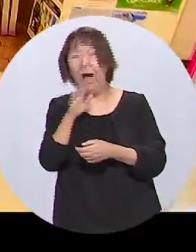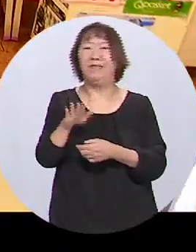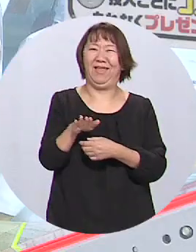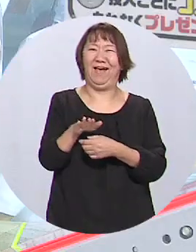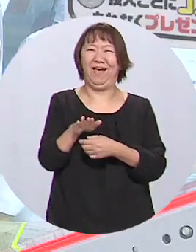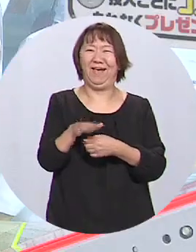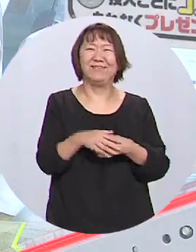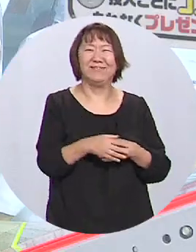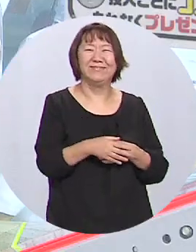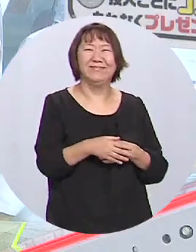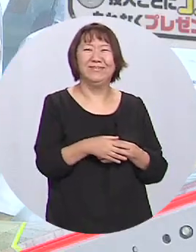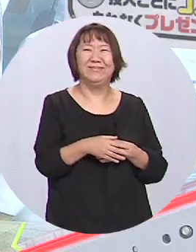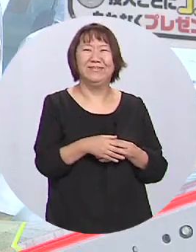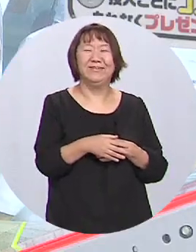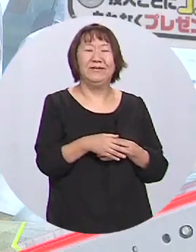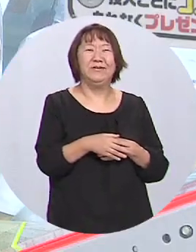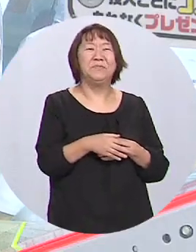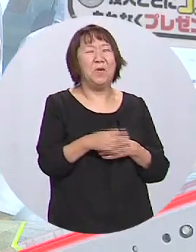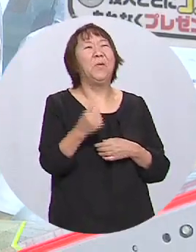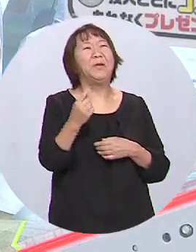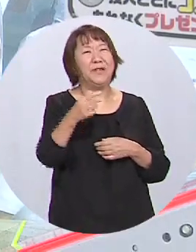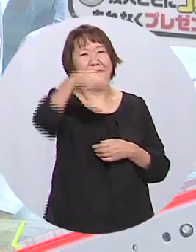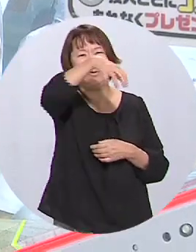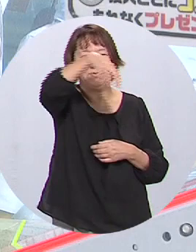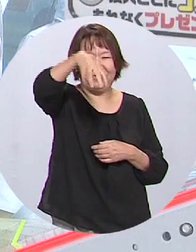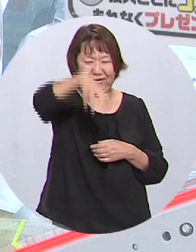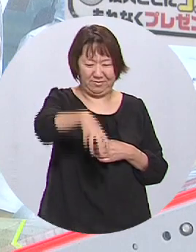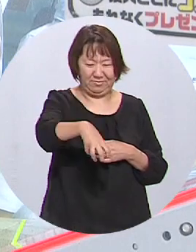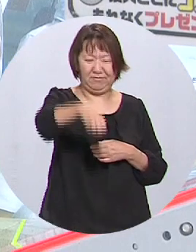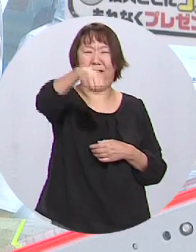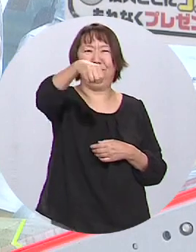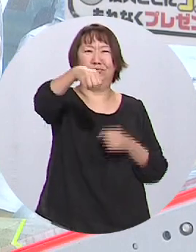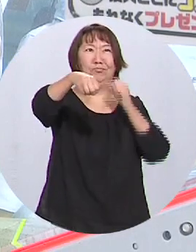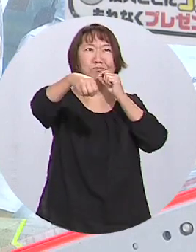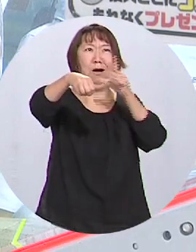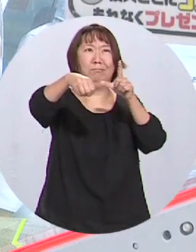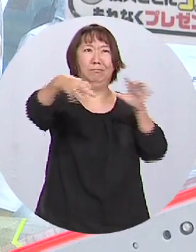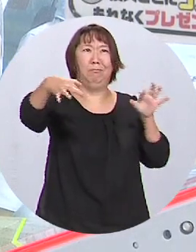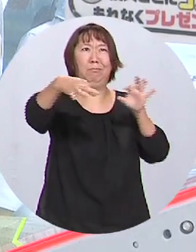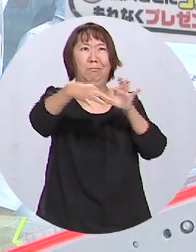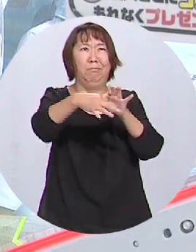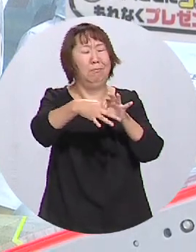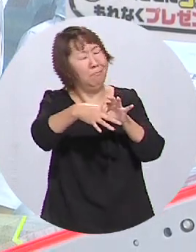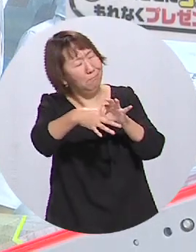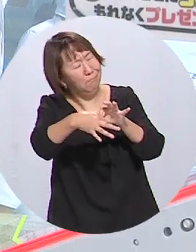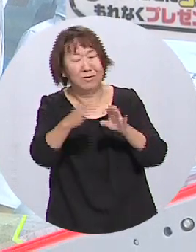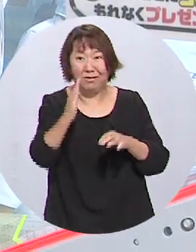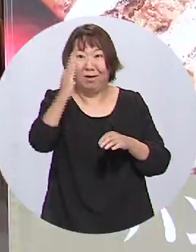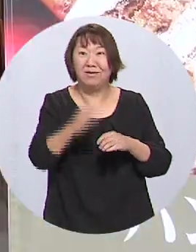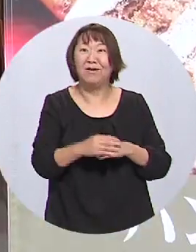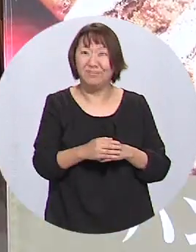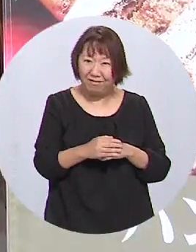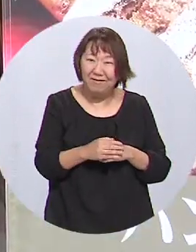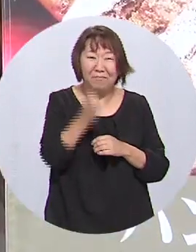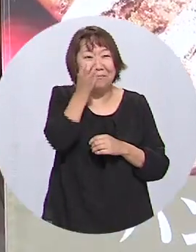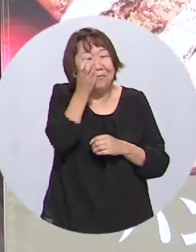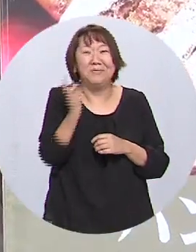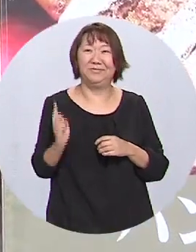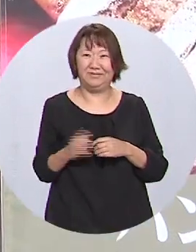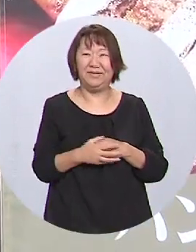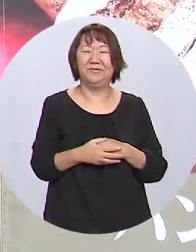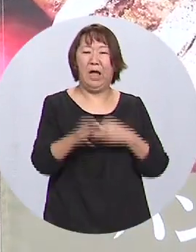ね。 いや確かにクレーンゲームにパンってもう思いもしない提案ですもんね。 ね、斬新ですよ